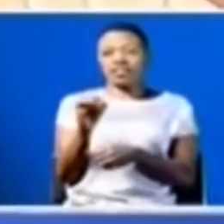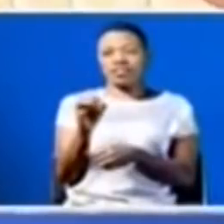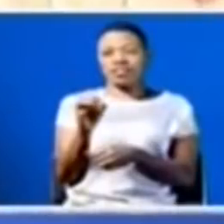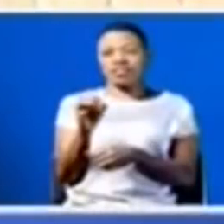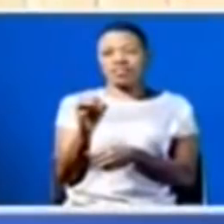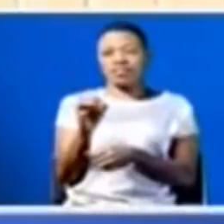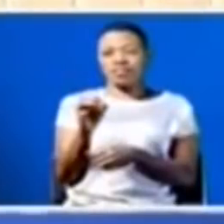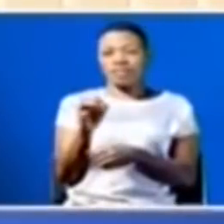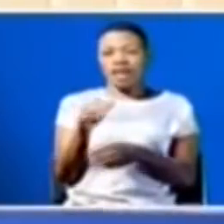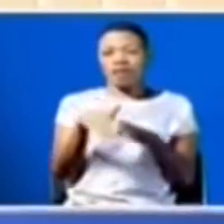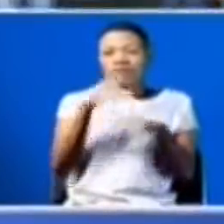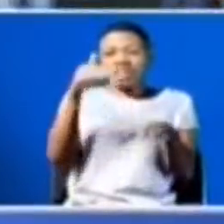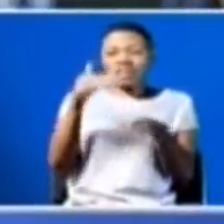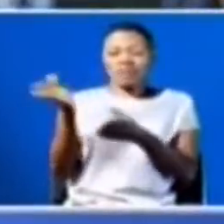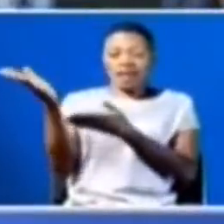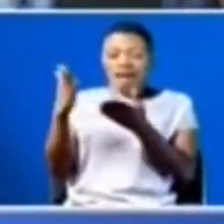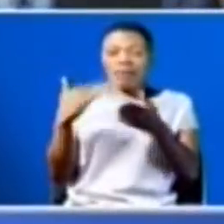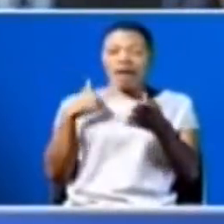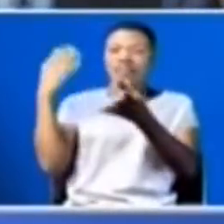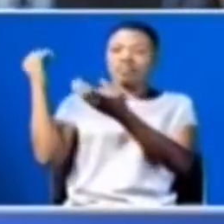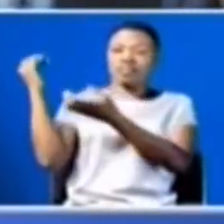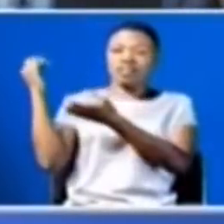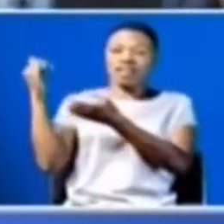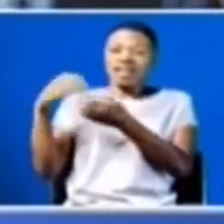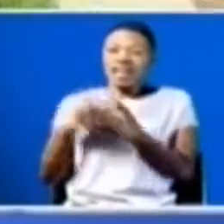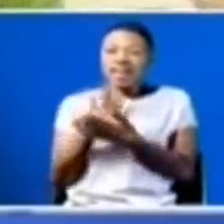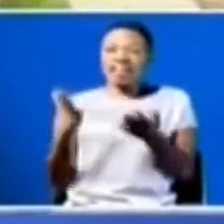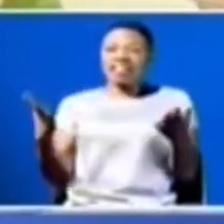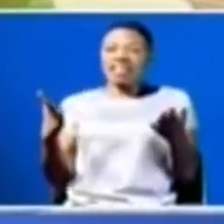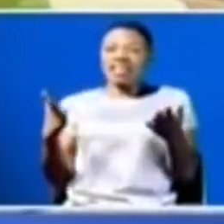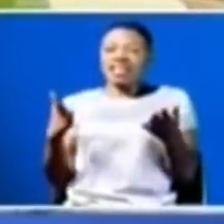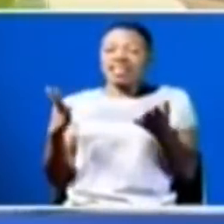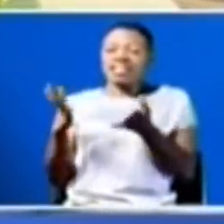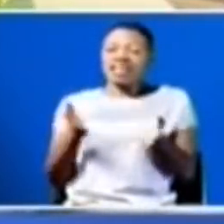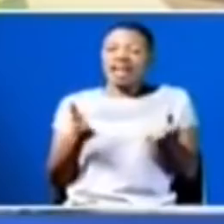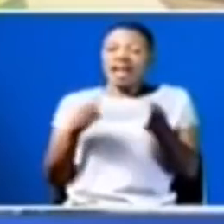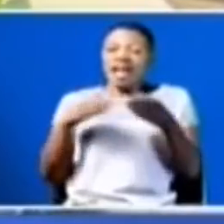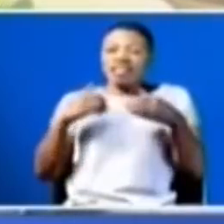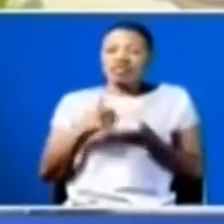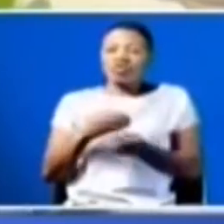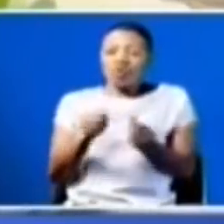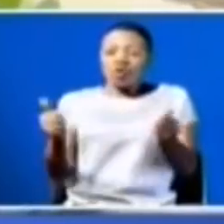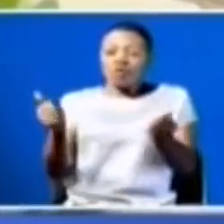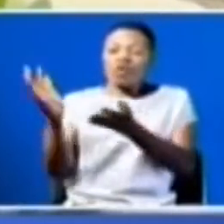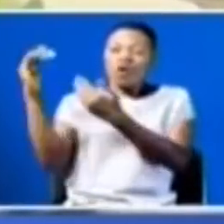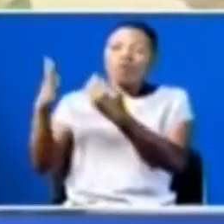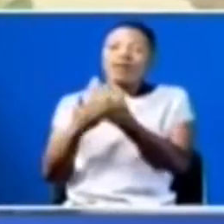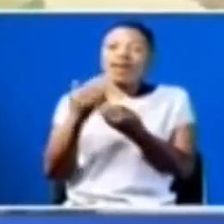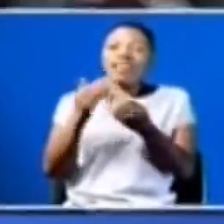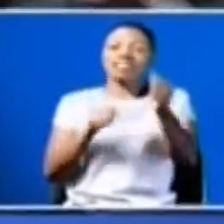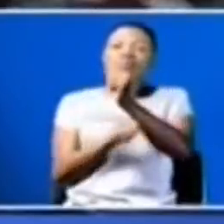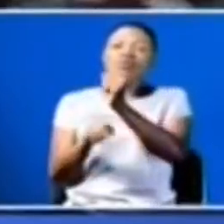na matarajio ya bajeti zao. Anything that does not address the hope, care and support of the common man is null and